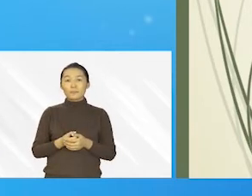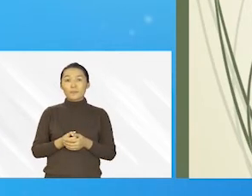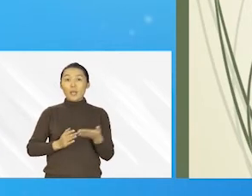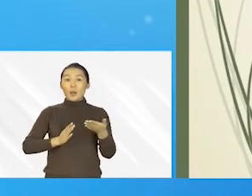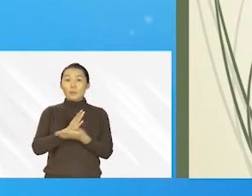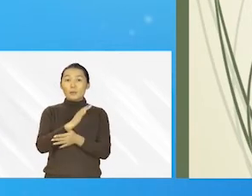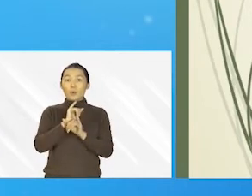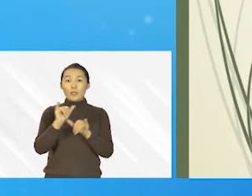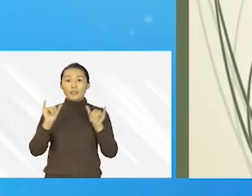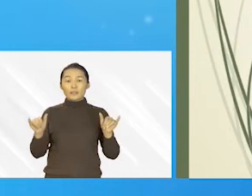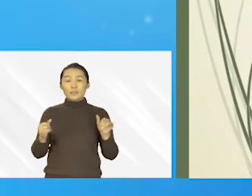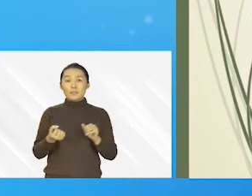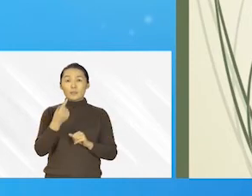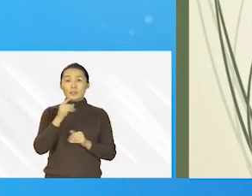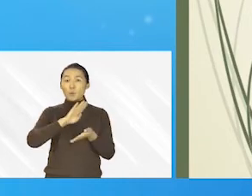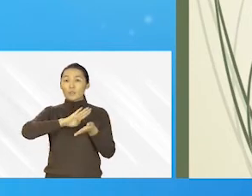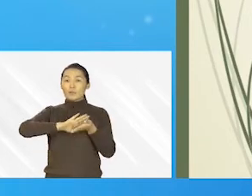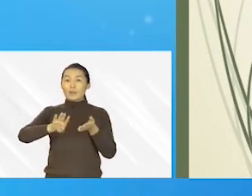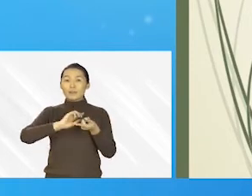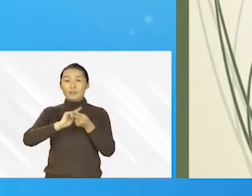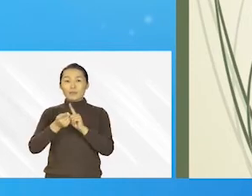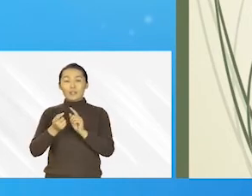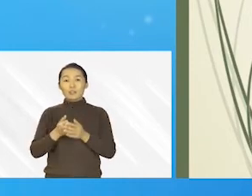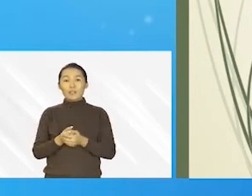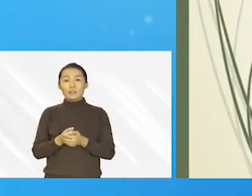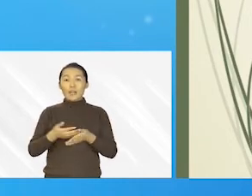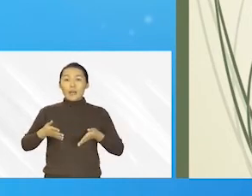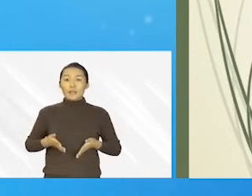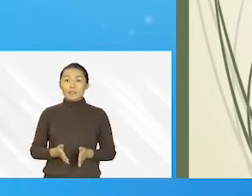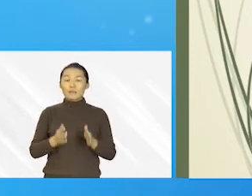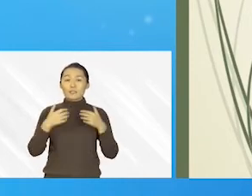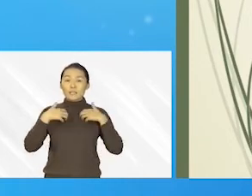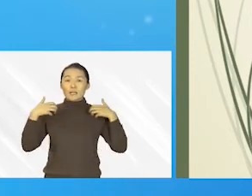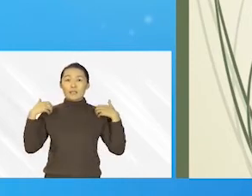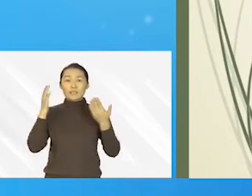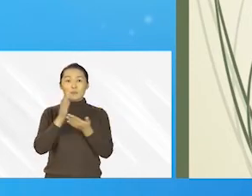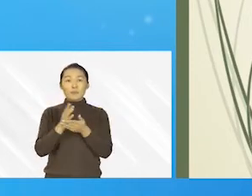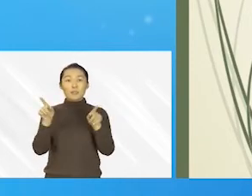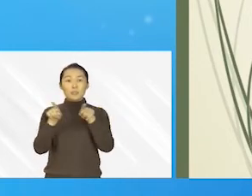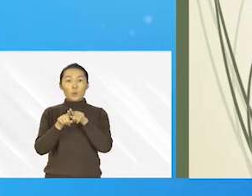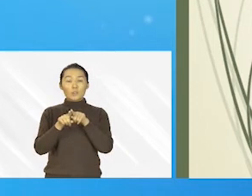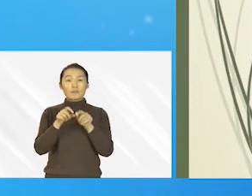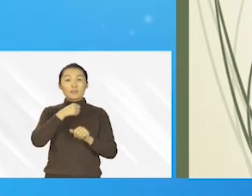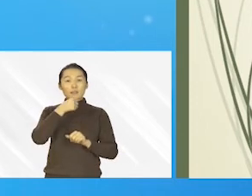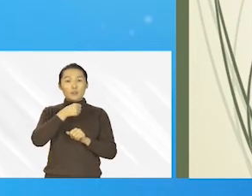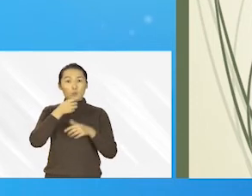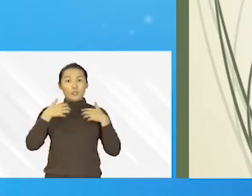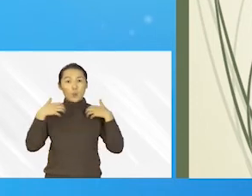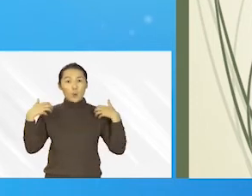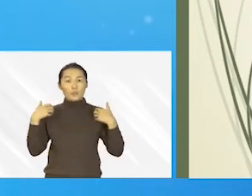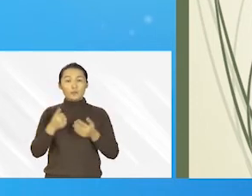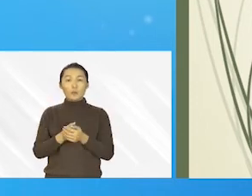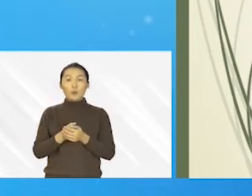Прямое развитие происходит без превращений. Родившийся организм имеет сходство со взрослой особью